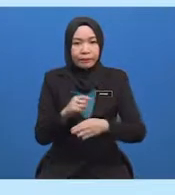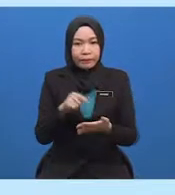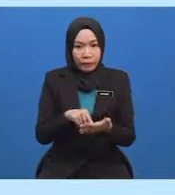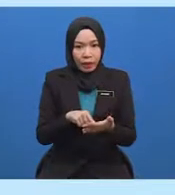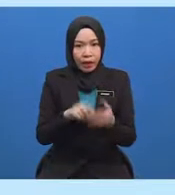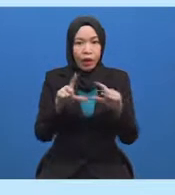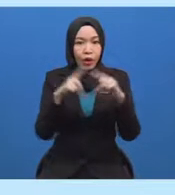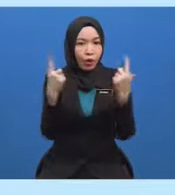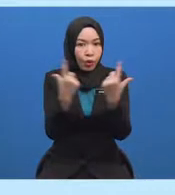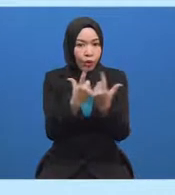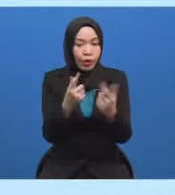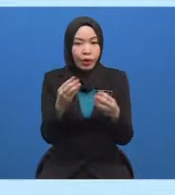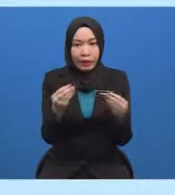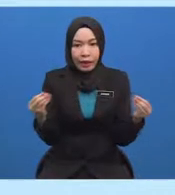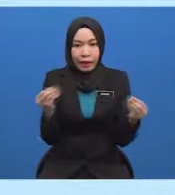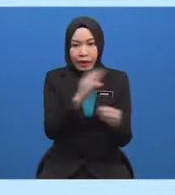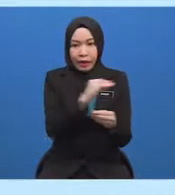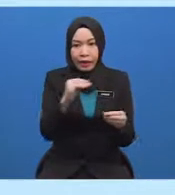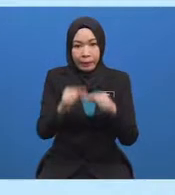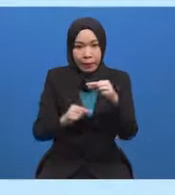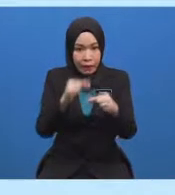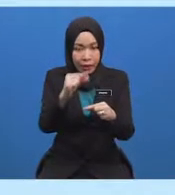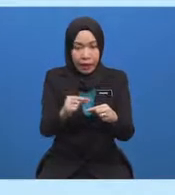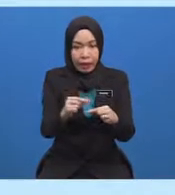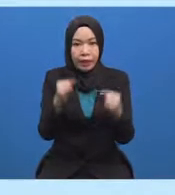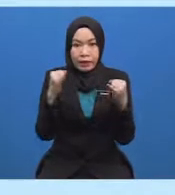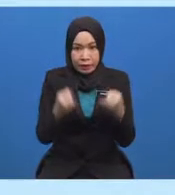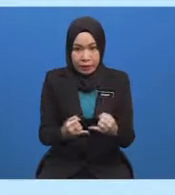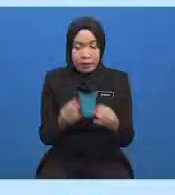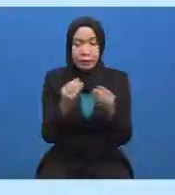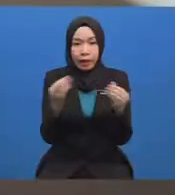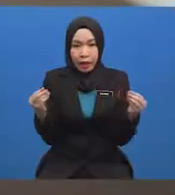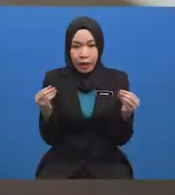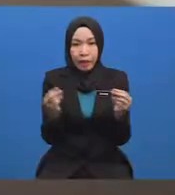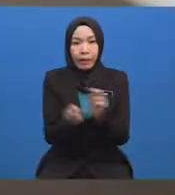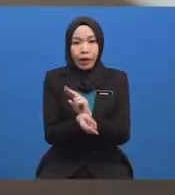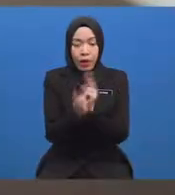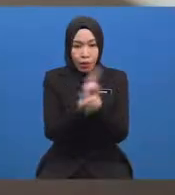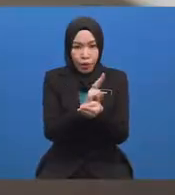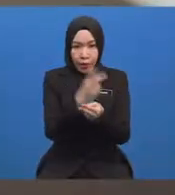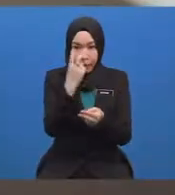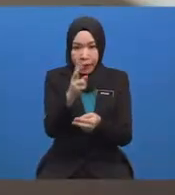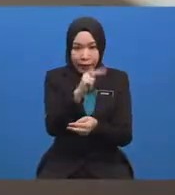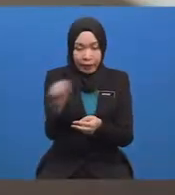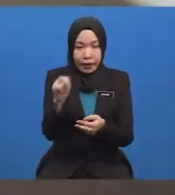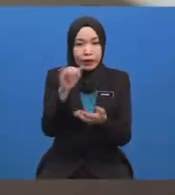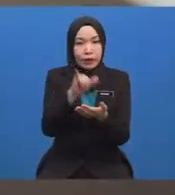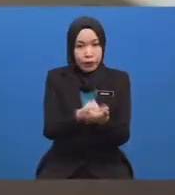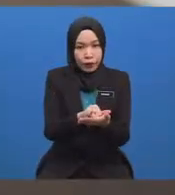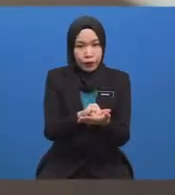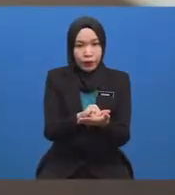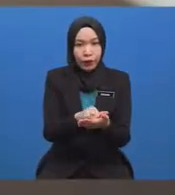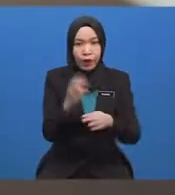serta pergerakan jisim tanah mengubah pandangan disitu lenscape asal